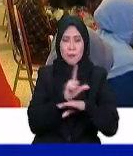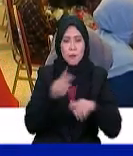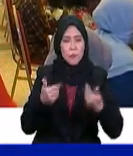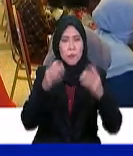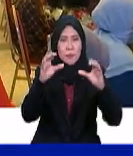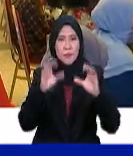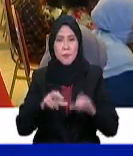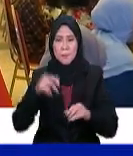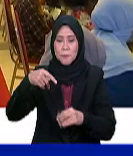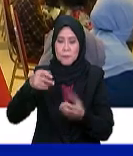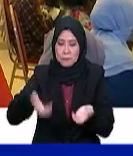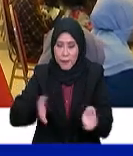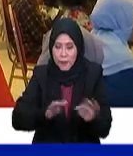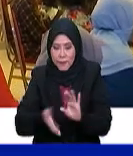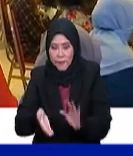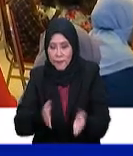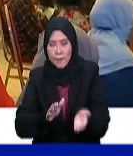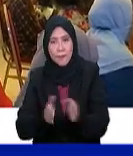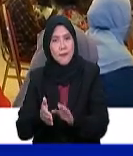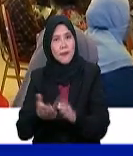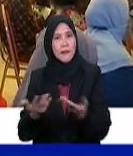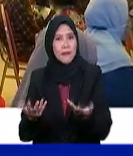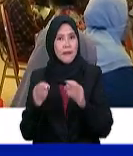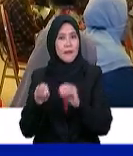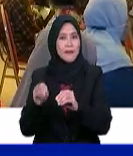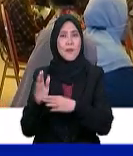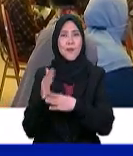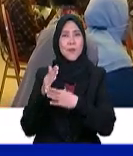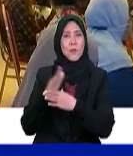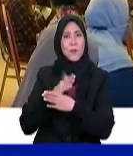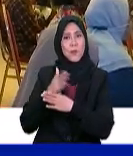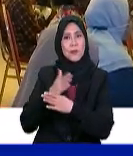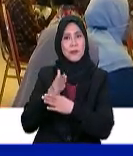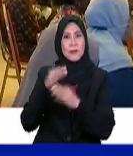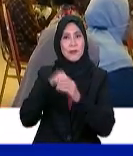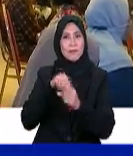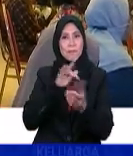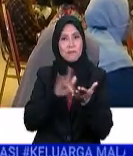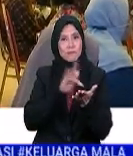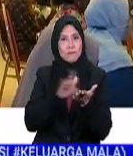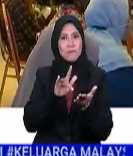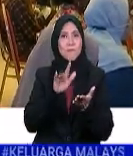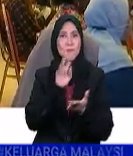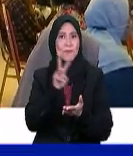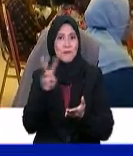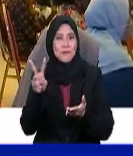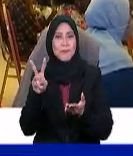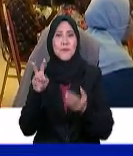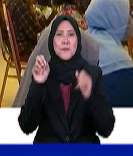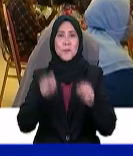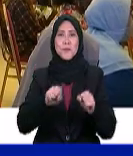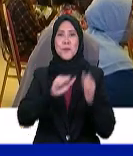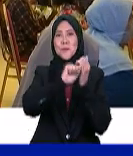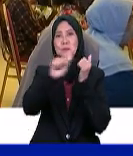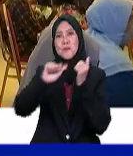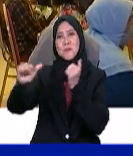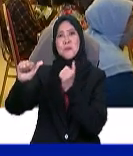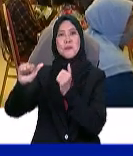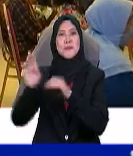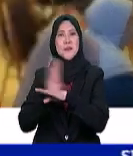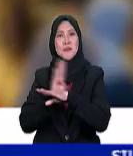cara packaging, cara kita promosikan di dalam laman media untuk komersialkan perniagaan